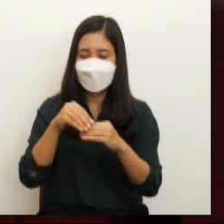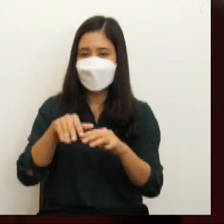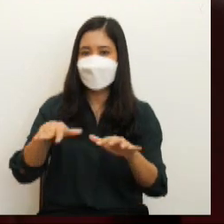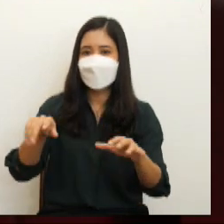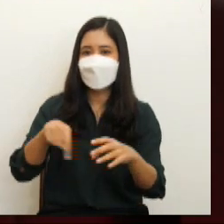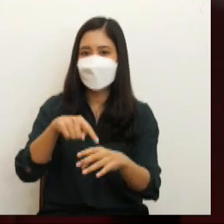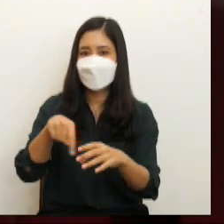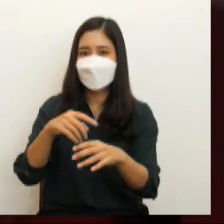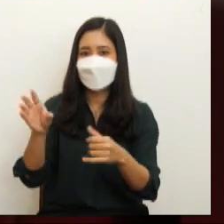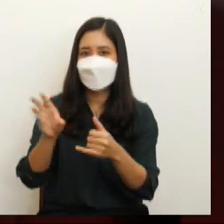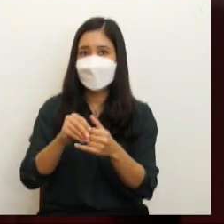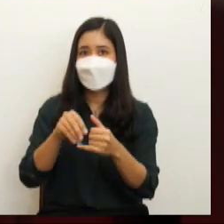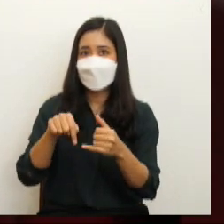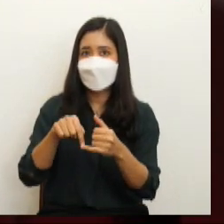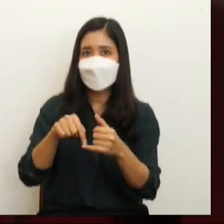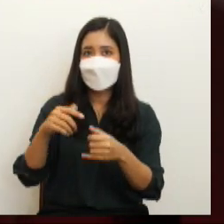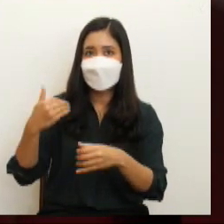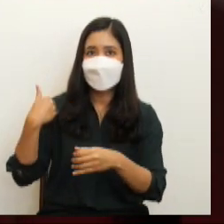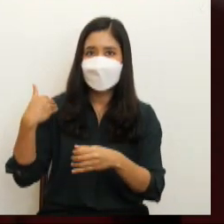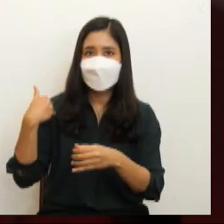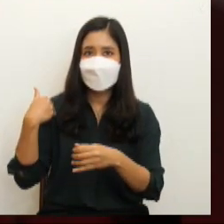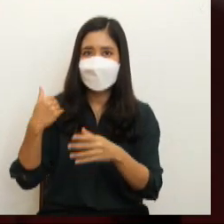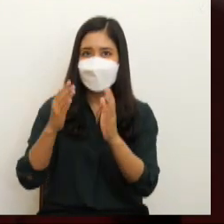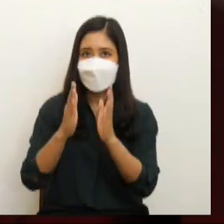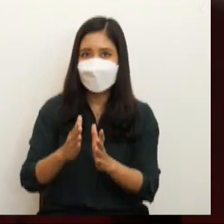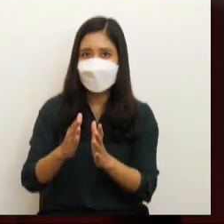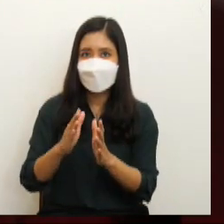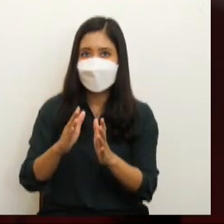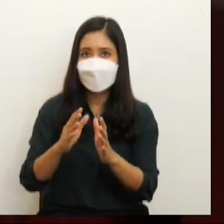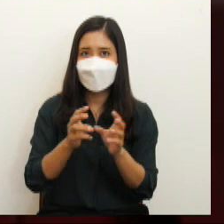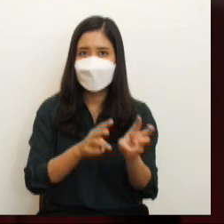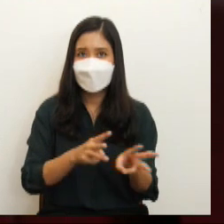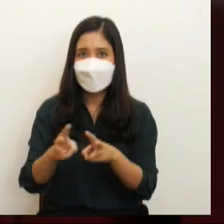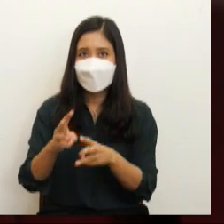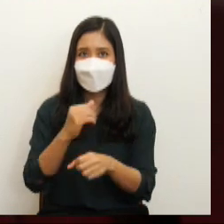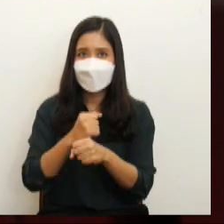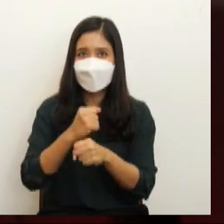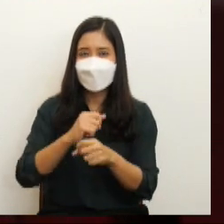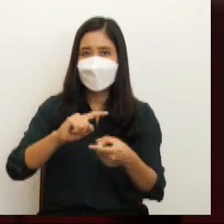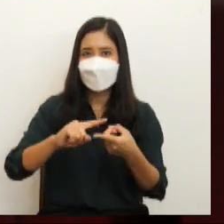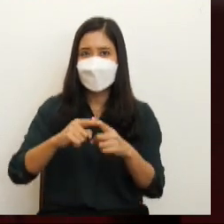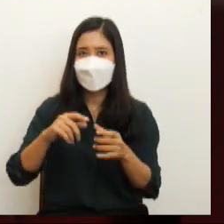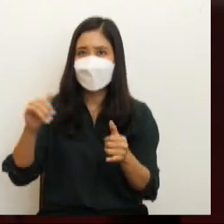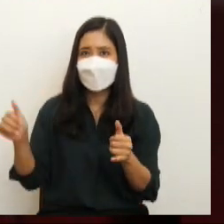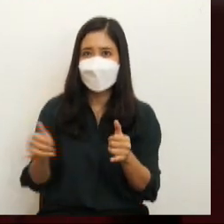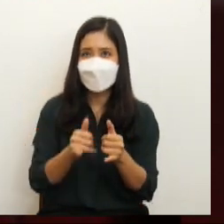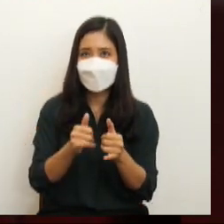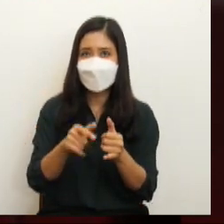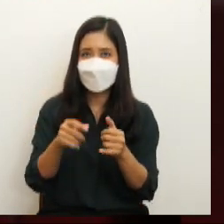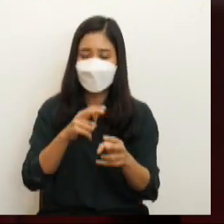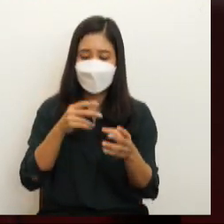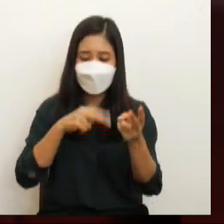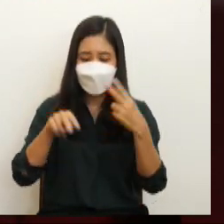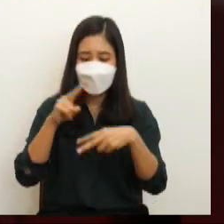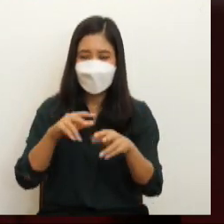แล้วอาจารย์ที่ปรึกษาก็ได้ติดต่องานที่ห้องทวิภาคีให้เพื่อให้หนูและเพื่อนได้มาฝึกงานที่วิทยาลัยค่ะ หลังจากได้รับ